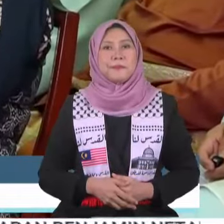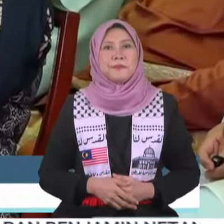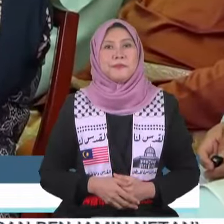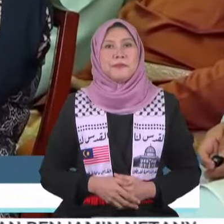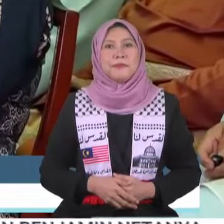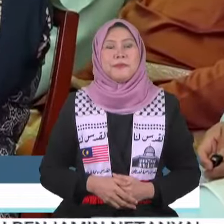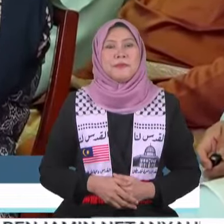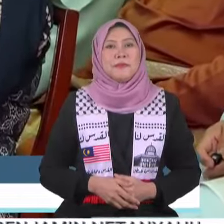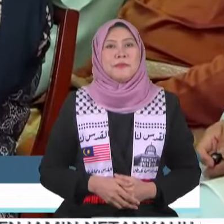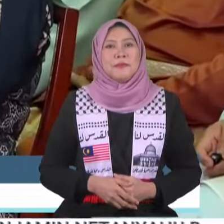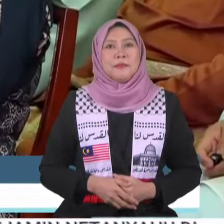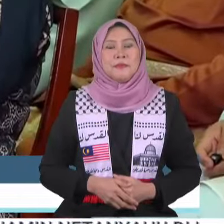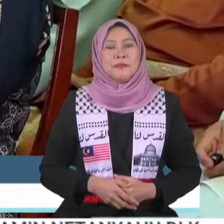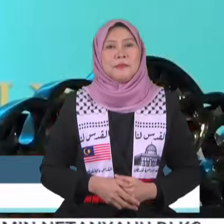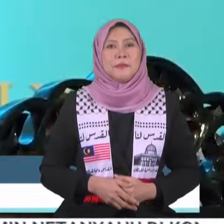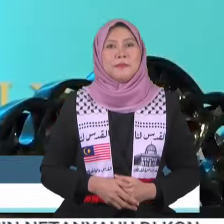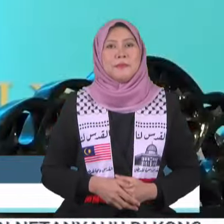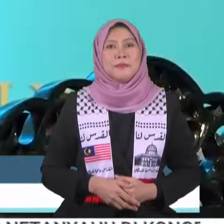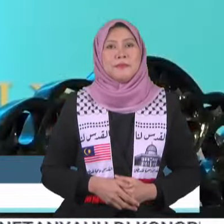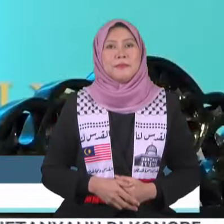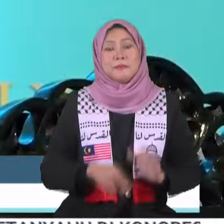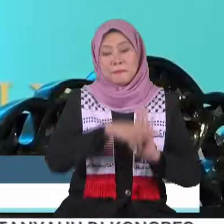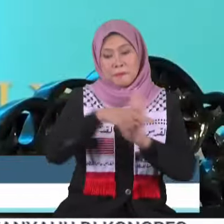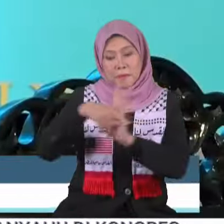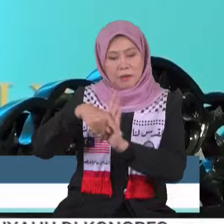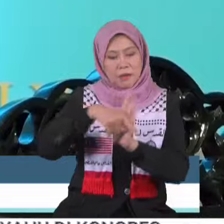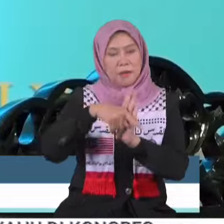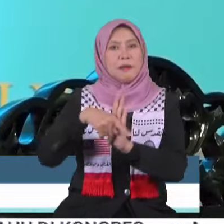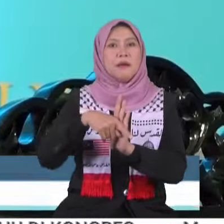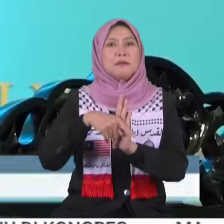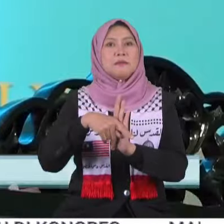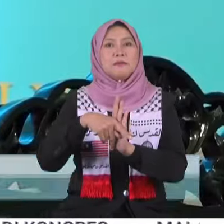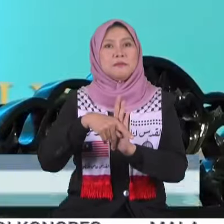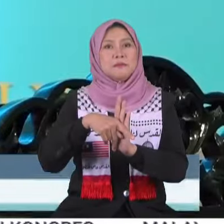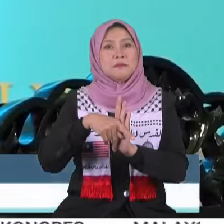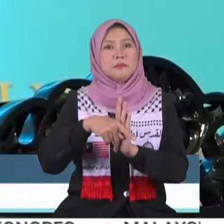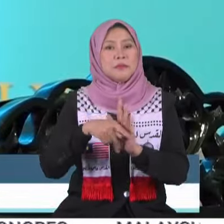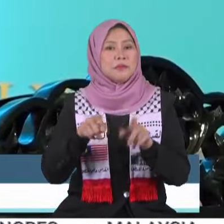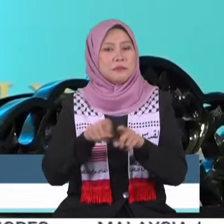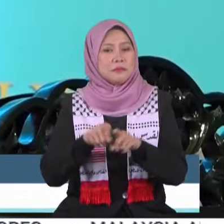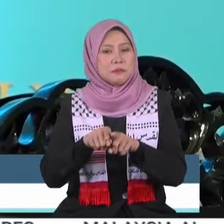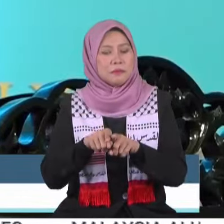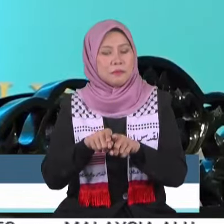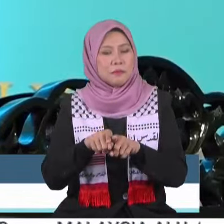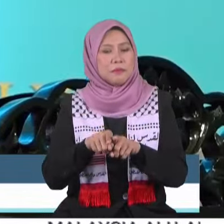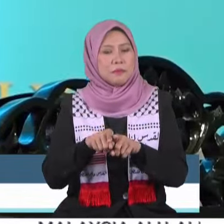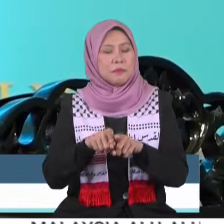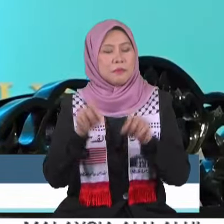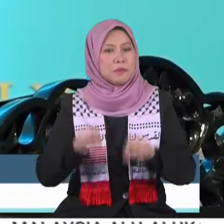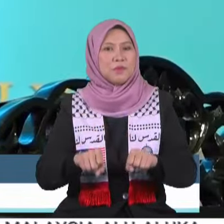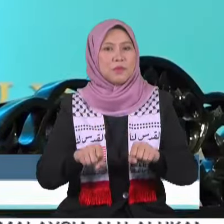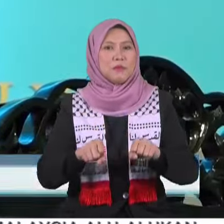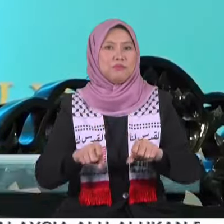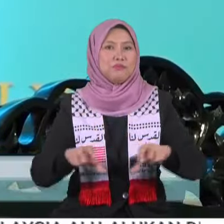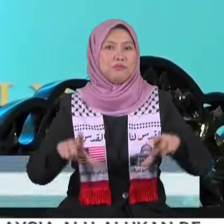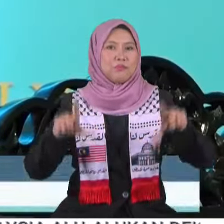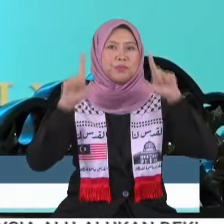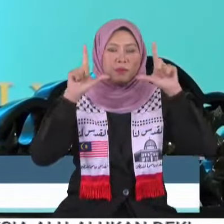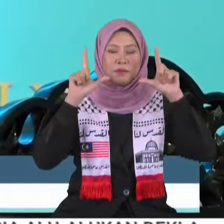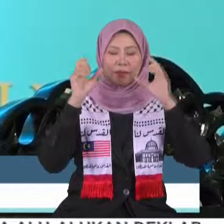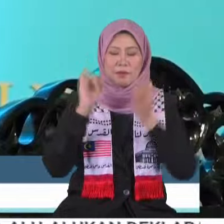Dihormati sekalian, selamat datang. Pameran ini juga diadakan sebagai satu inisiatif untuk mengangkat institusi yang